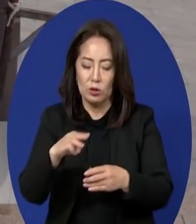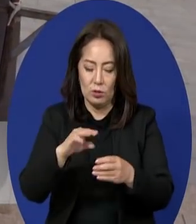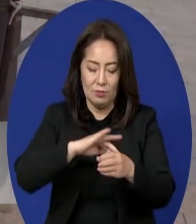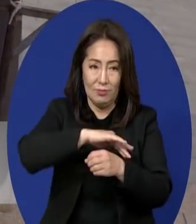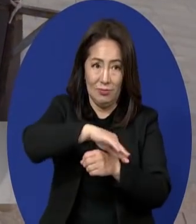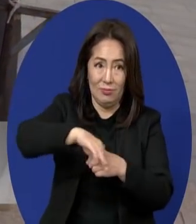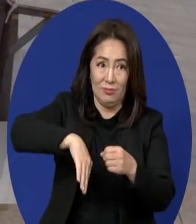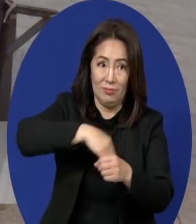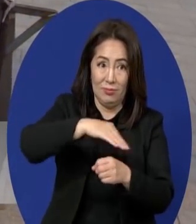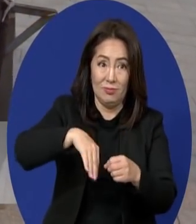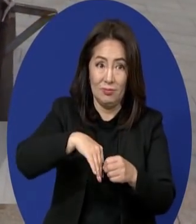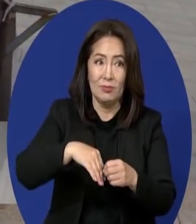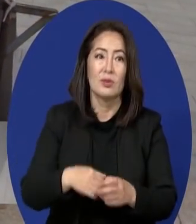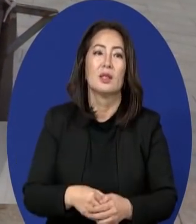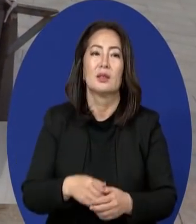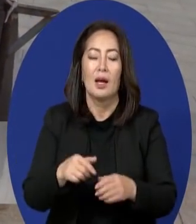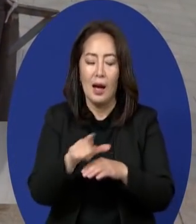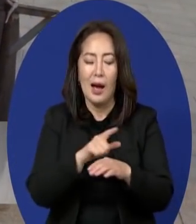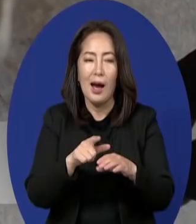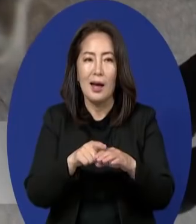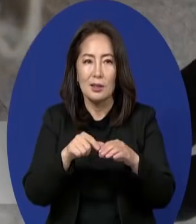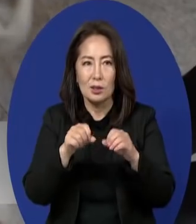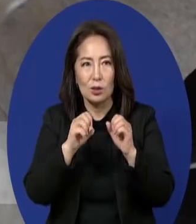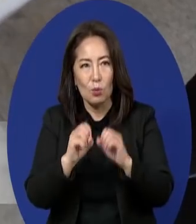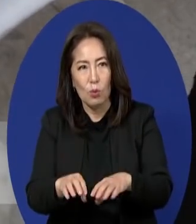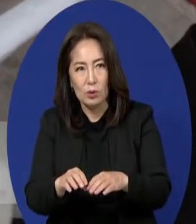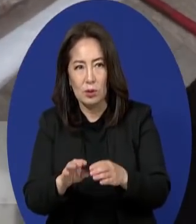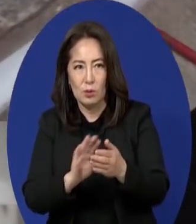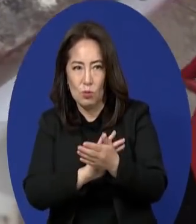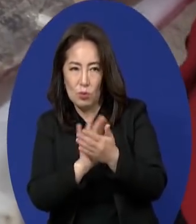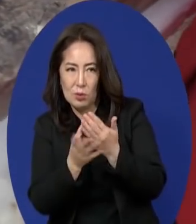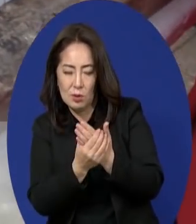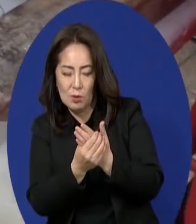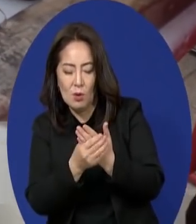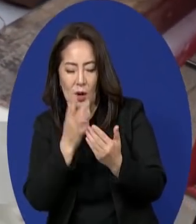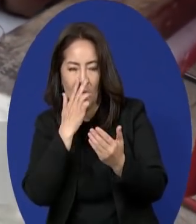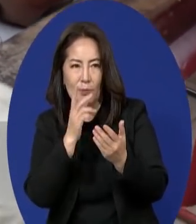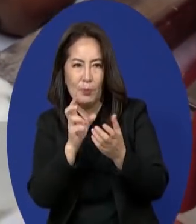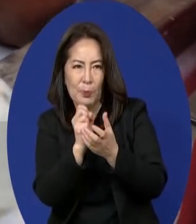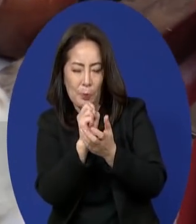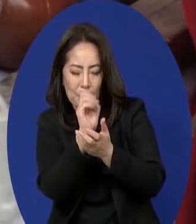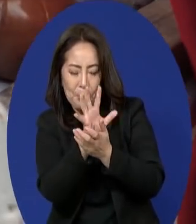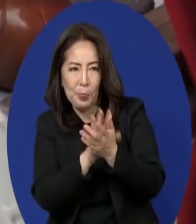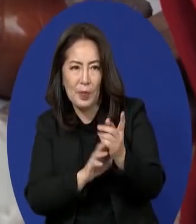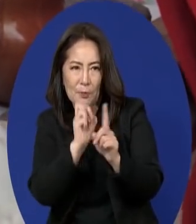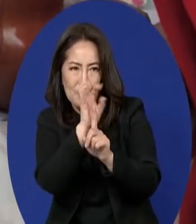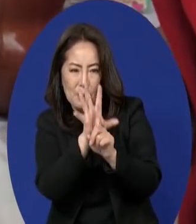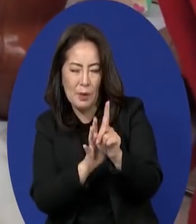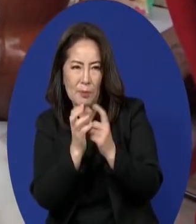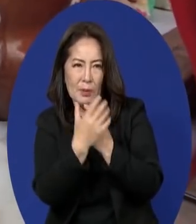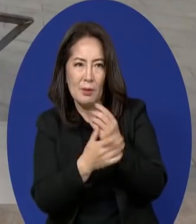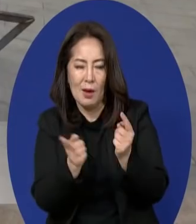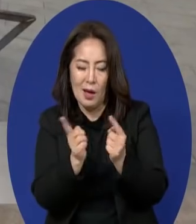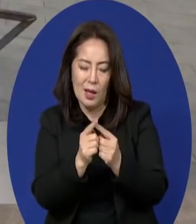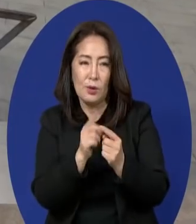ингээд одоо газар болдог хэсэг нэг бол бүтнээр нь бүрээд, нэг бол ингээд цулаар нь хийгээд үндсэндээ ард иргэдэд нийлүүлэх гээд ингээд